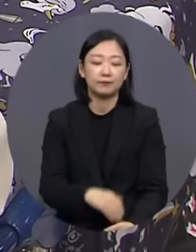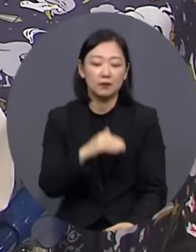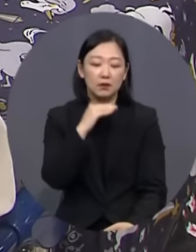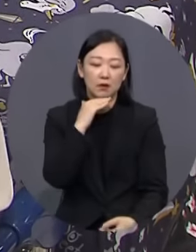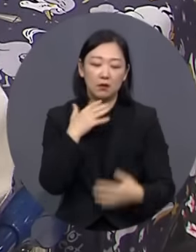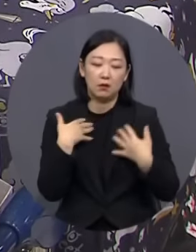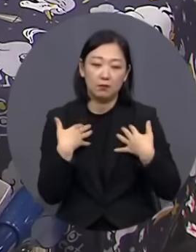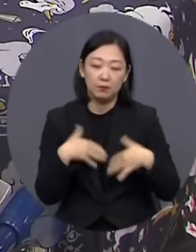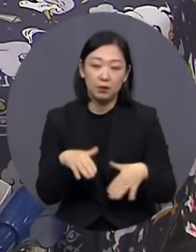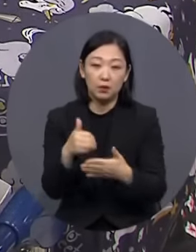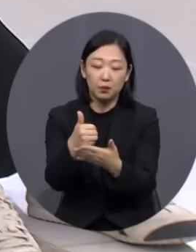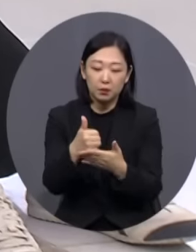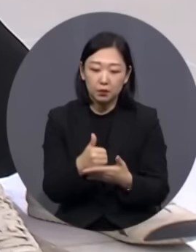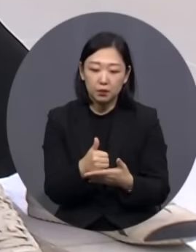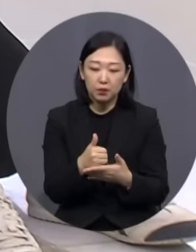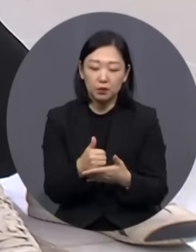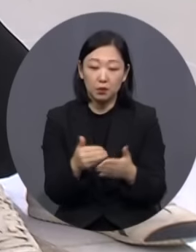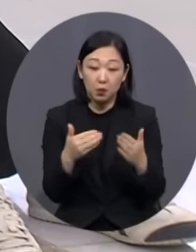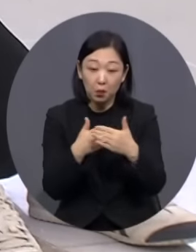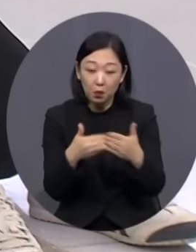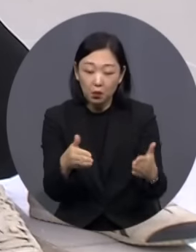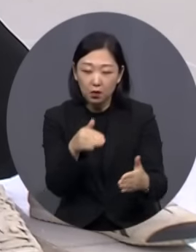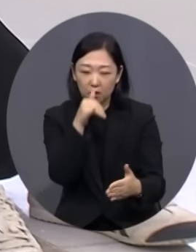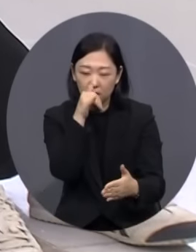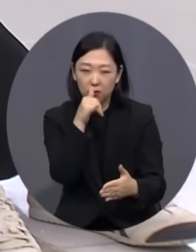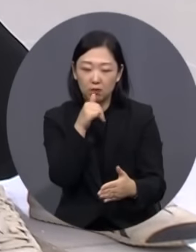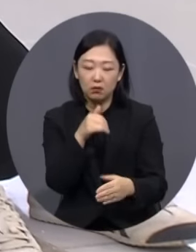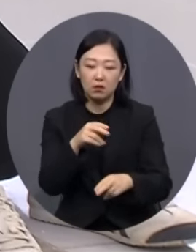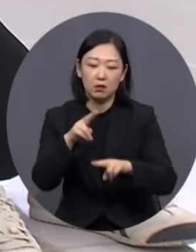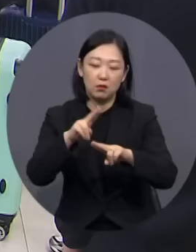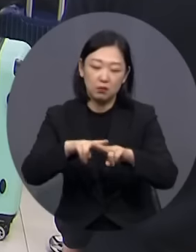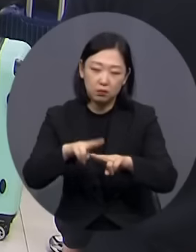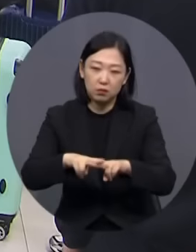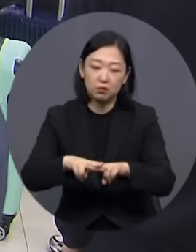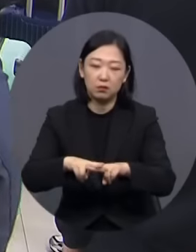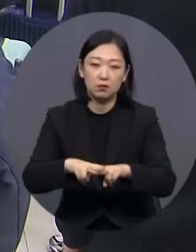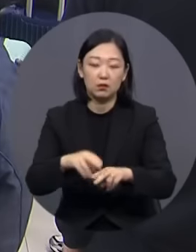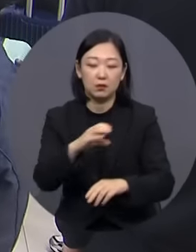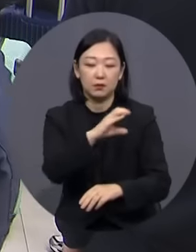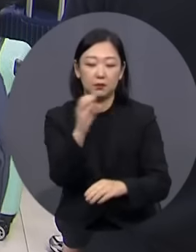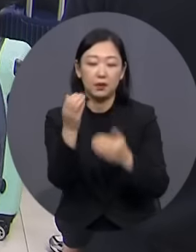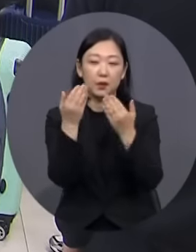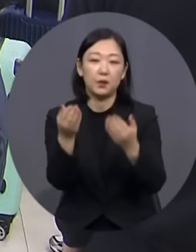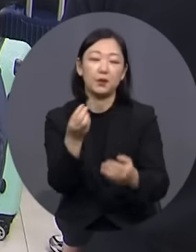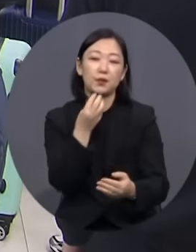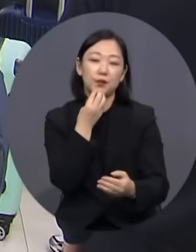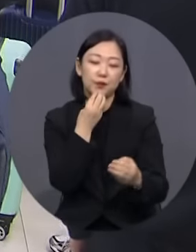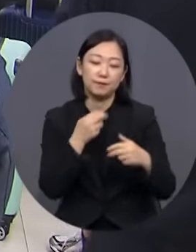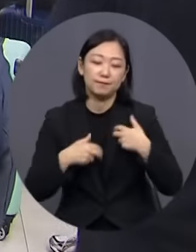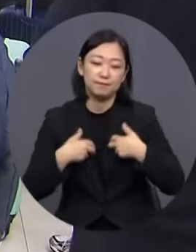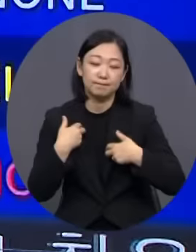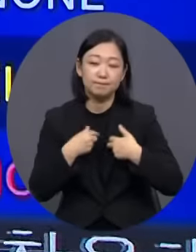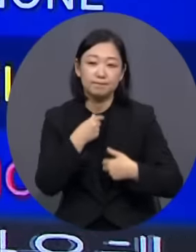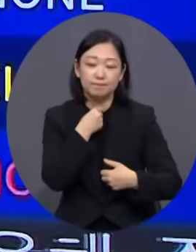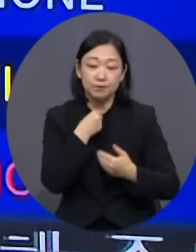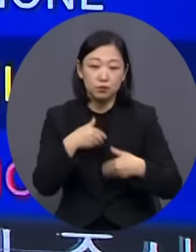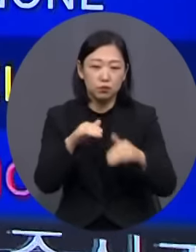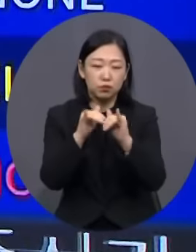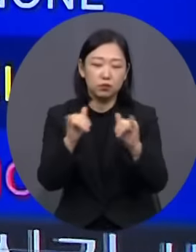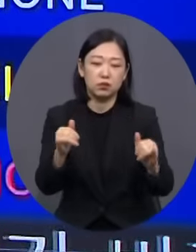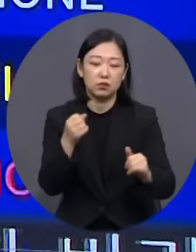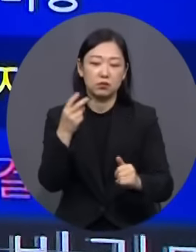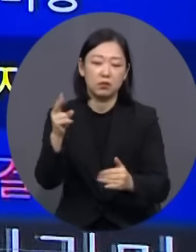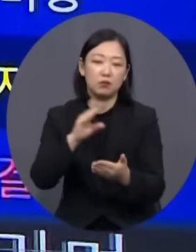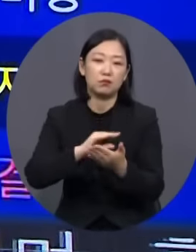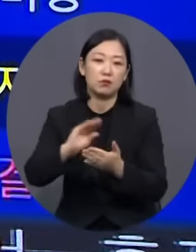지친 승객들은 작은 공간이라도 있으면 바닥에 주저앉았고 크리스마스 연휴를 서울에서 보내려던 제주 도민들도